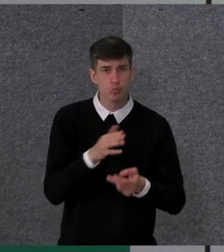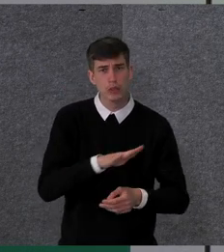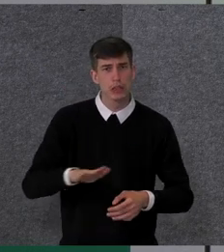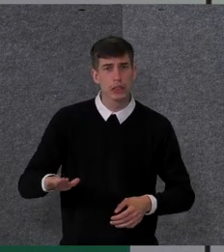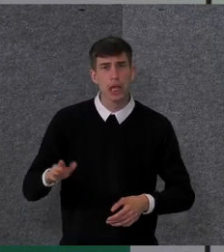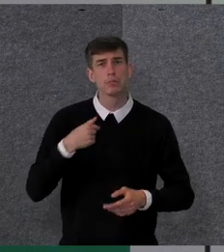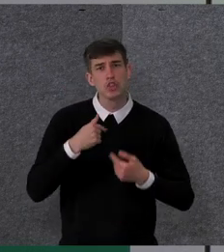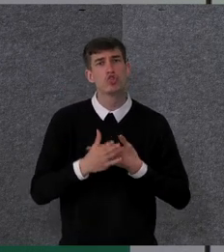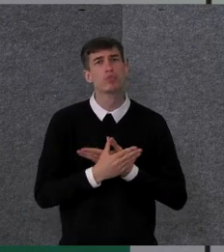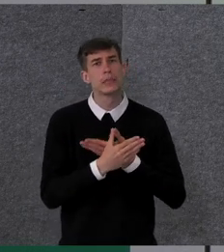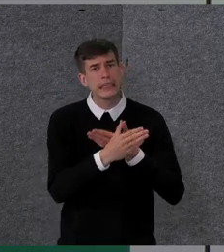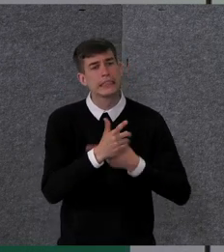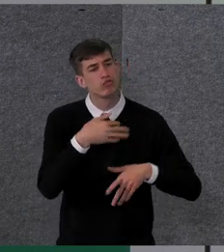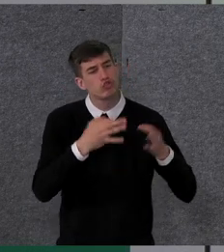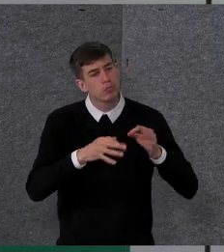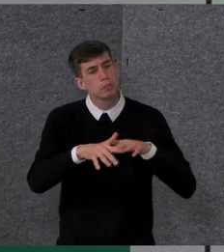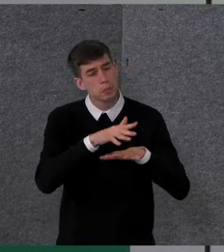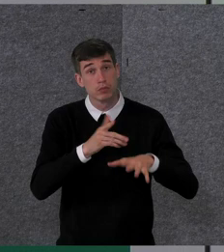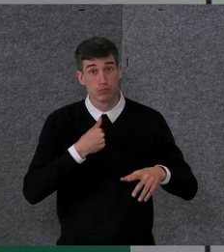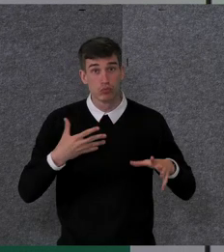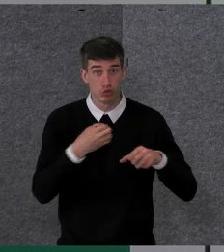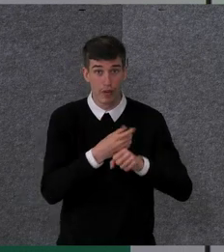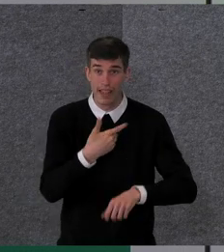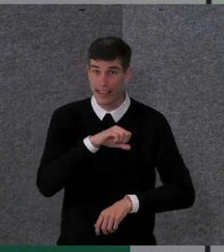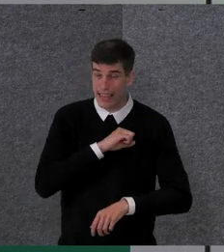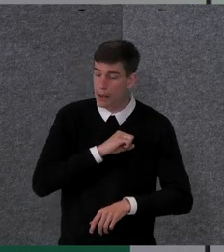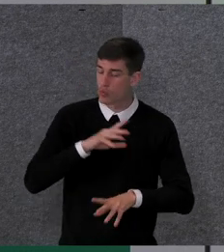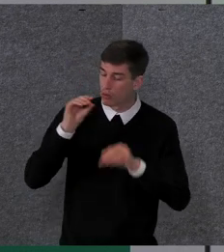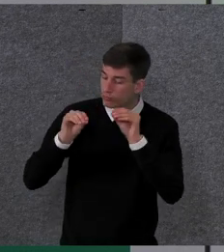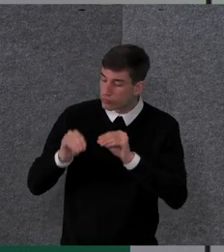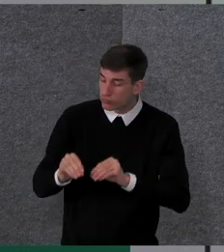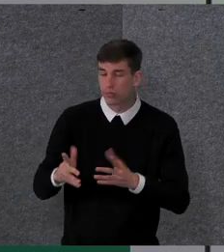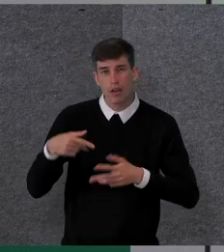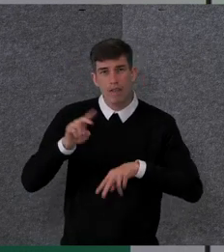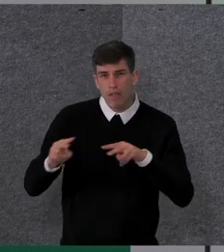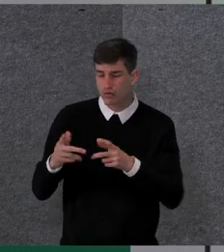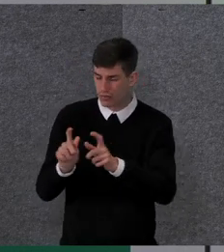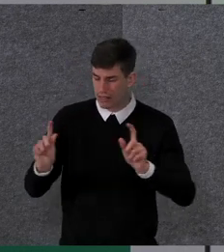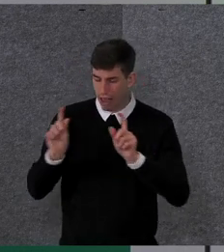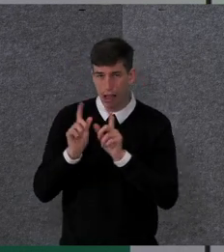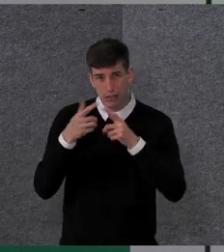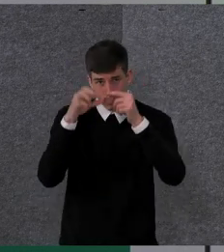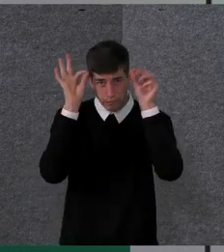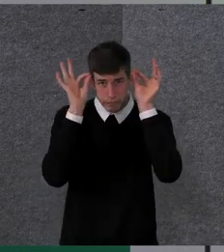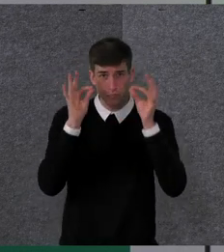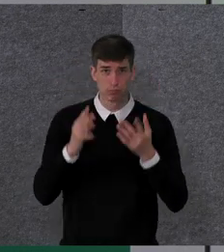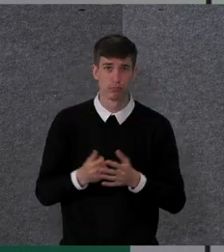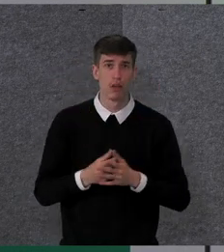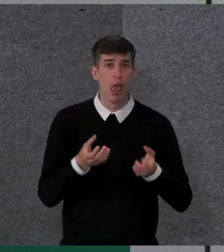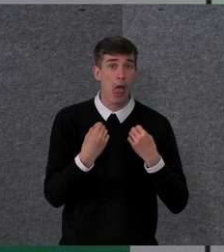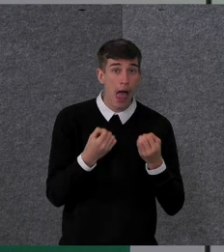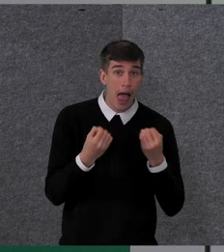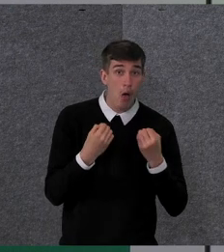noch mit Schmetterlingen spielen konnte. Zu Geburtstagen bastelten wir Margeritenkränze und bei jeder Autofahrt war